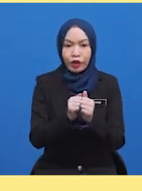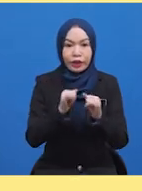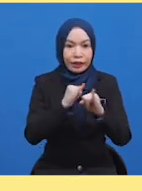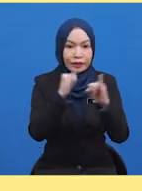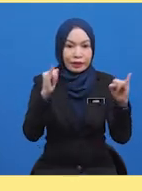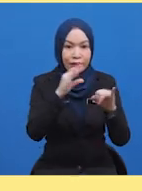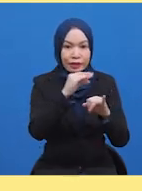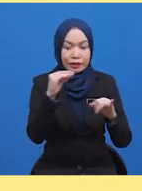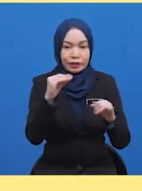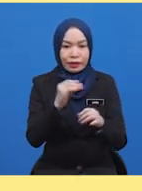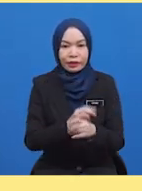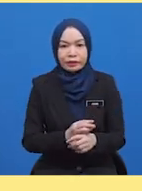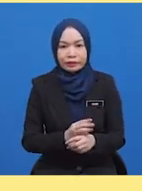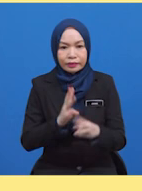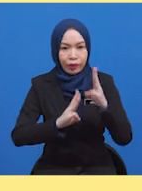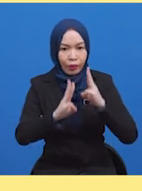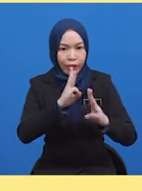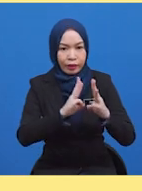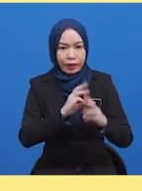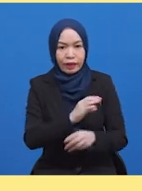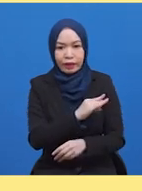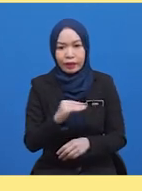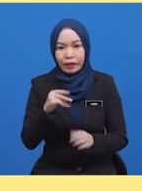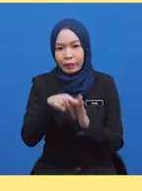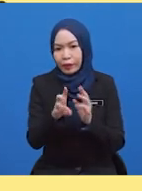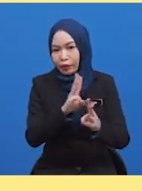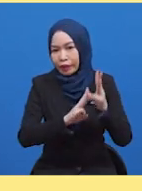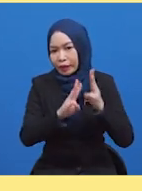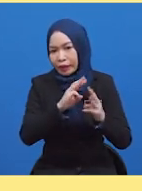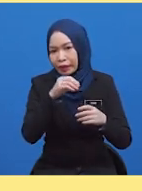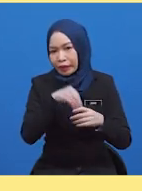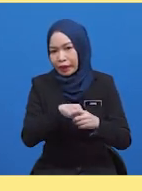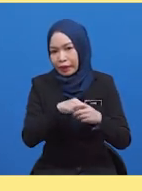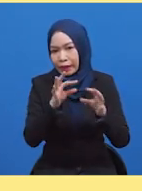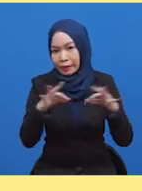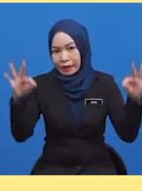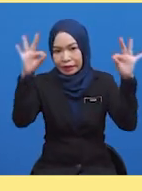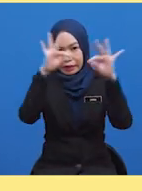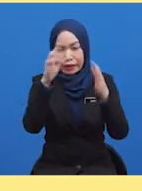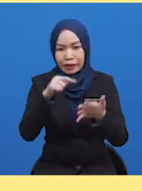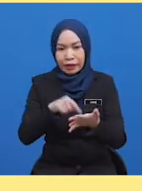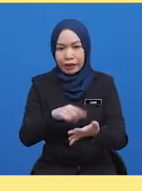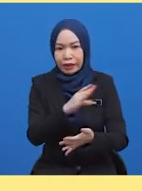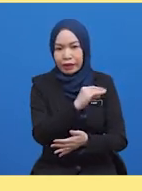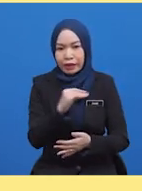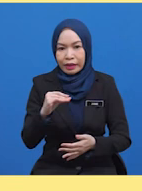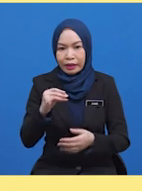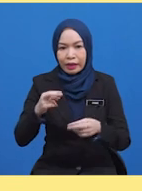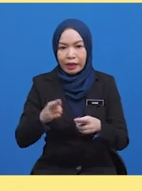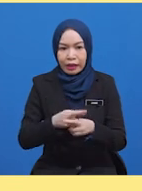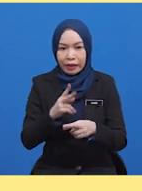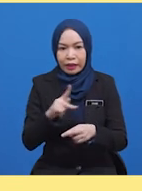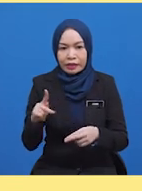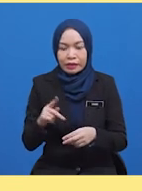terdapat dalam cerpen baut 5 menguraikan tiga bentuk Lata yang terdapat